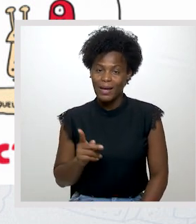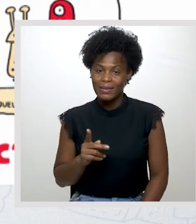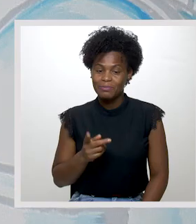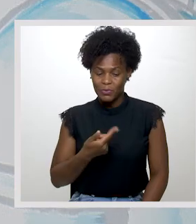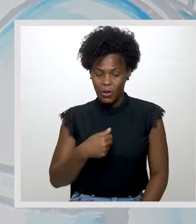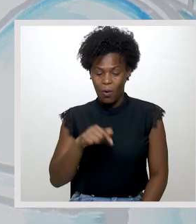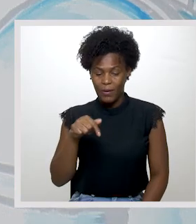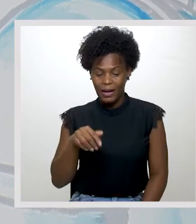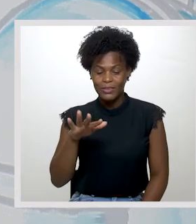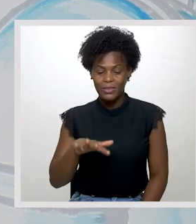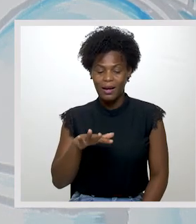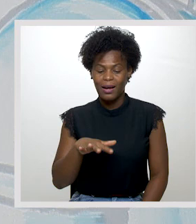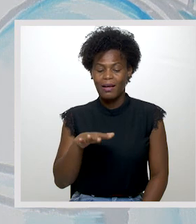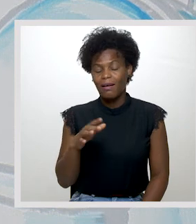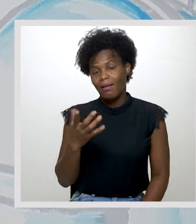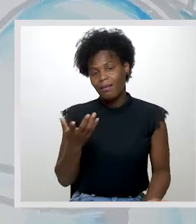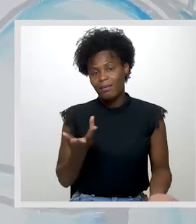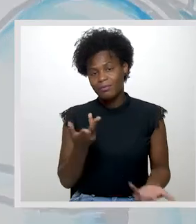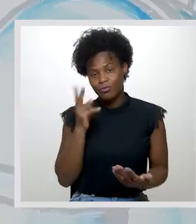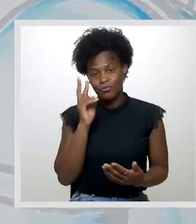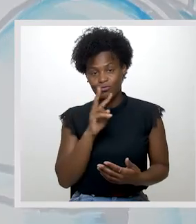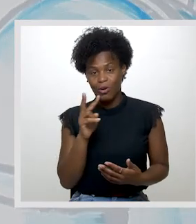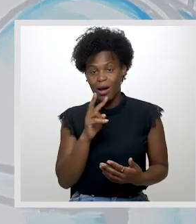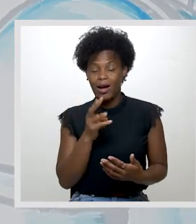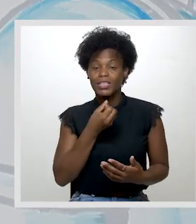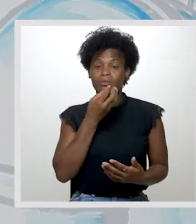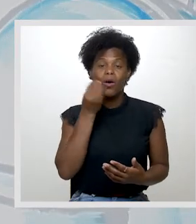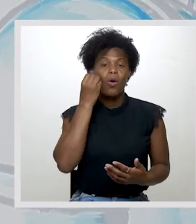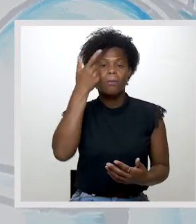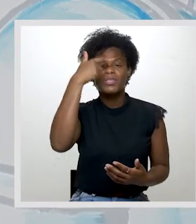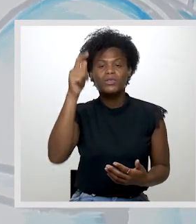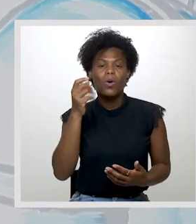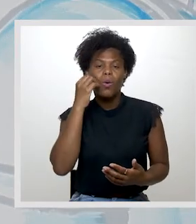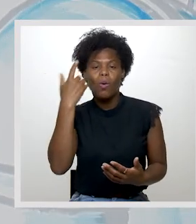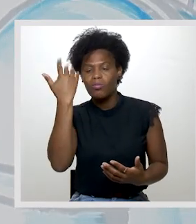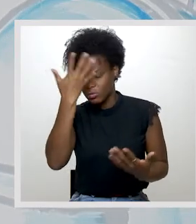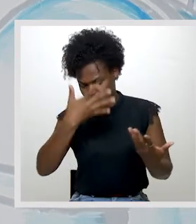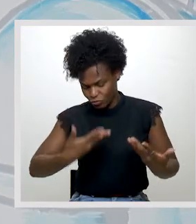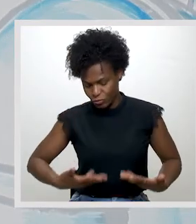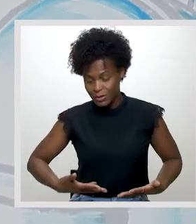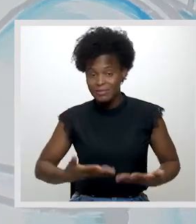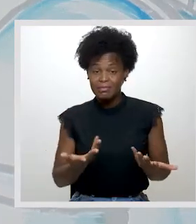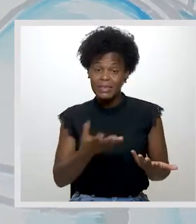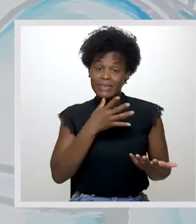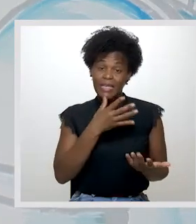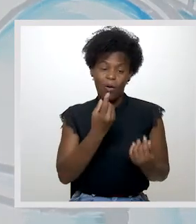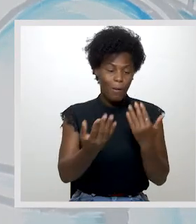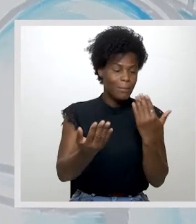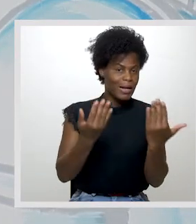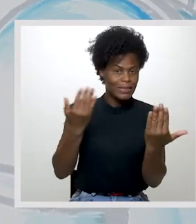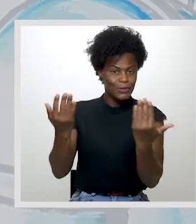Okay? Nous étions ici en train de voir la description d'une personne, d'établir